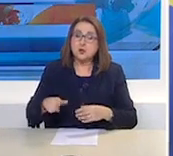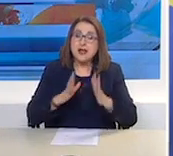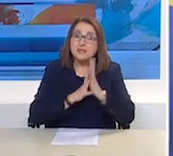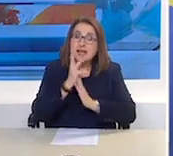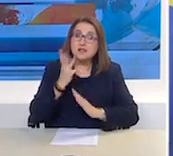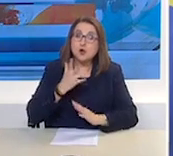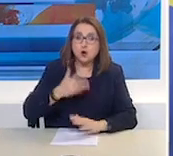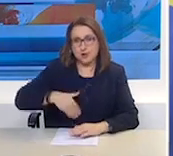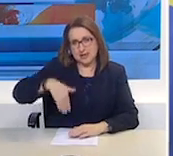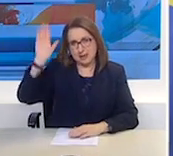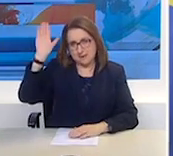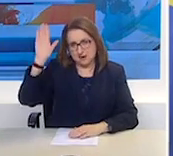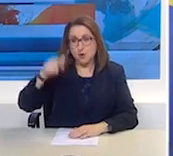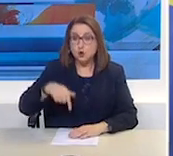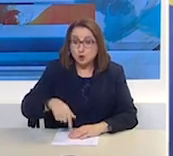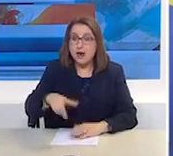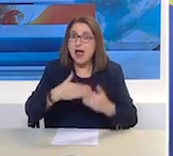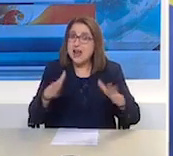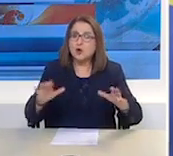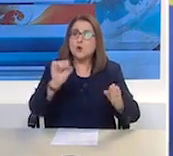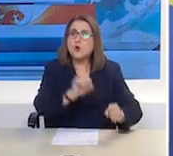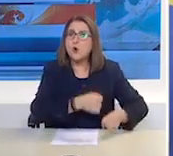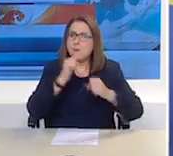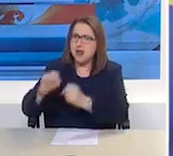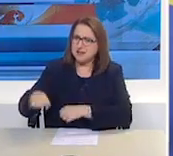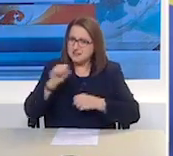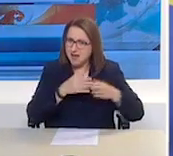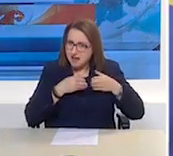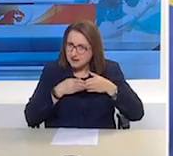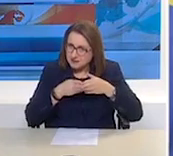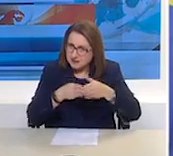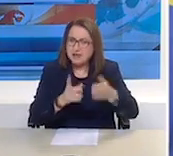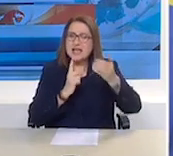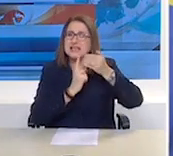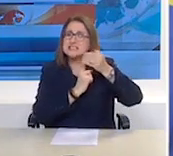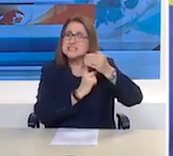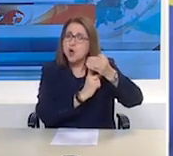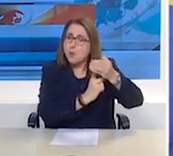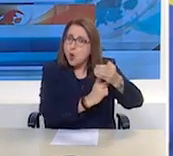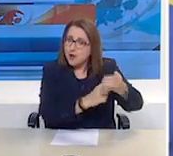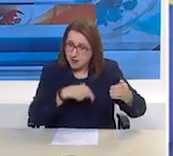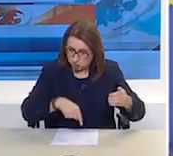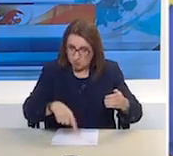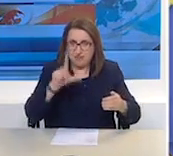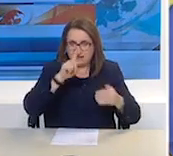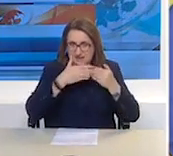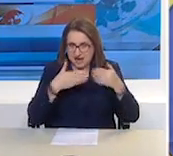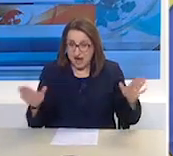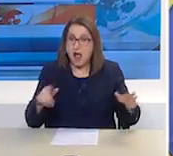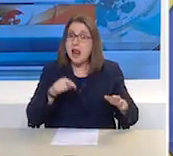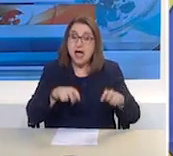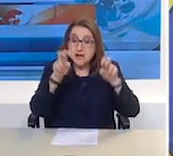13 ετών και άνω οι ναυταθλητικές εγκαταστάσεις για τα αθλήματα ιστιοπλοείας με μέγιστο